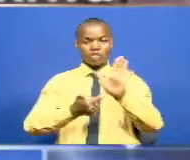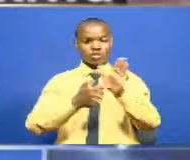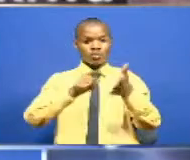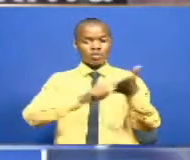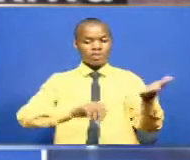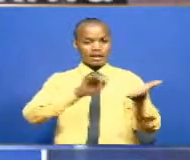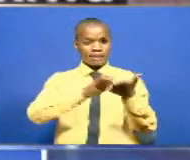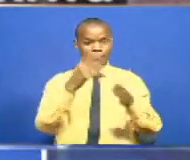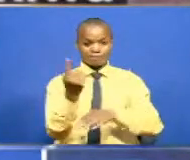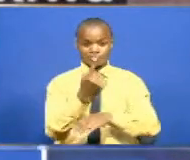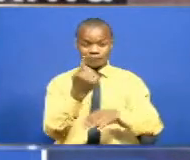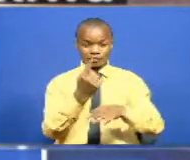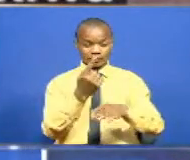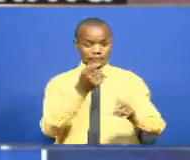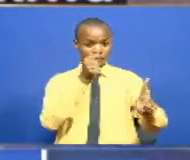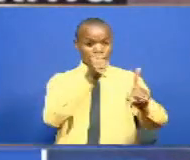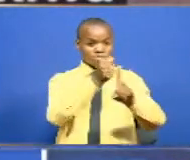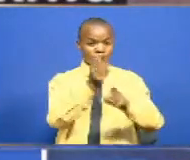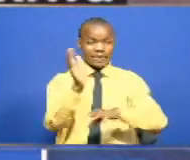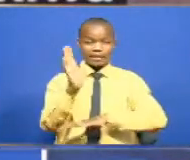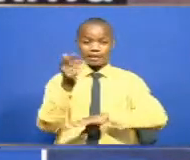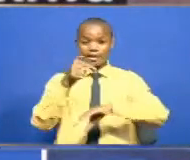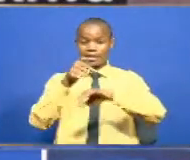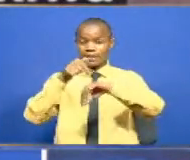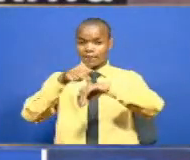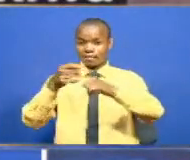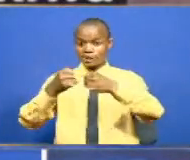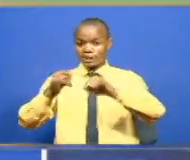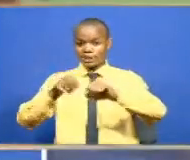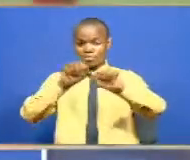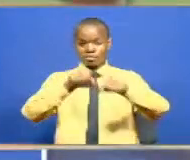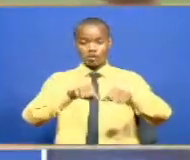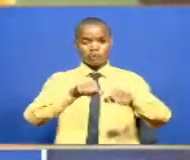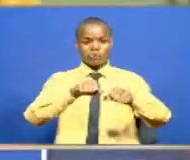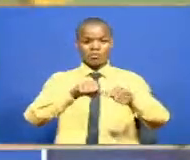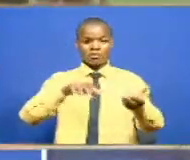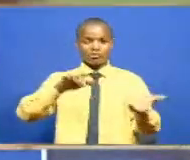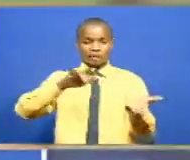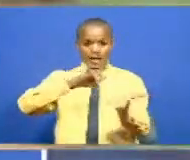ya kugonga miti ilipokuwa ikijaribu kutua huku kukiwa na ukungu.